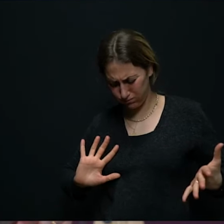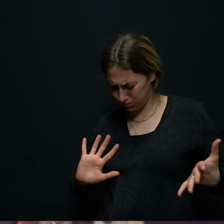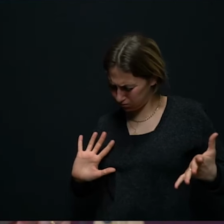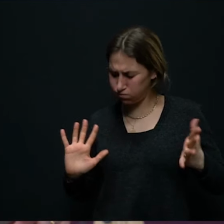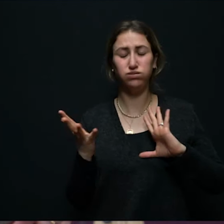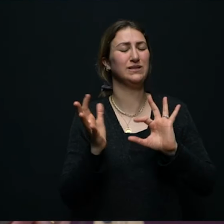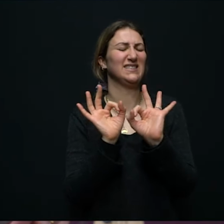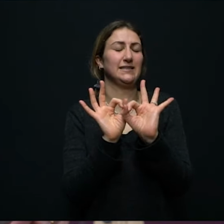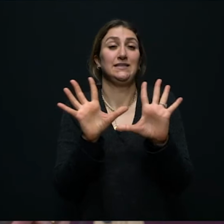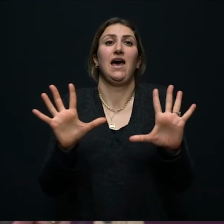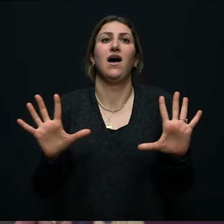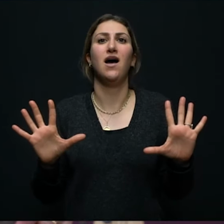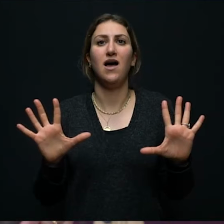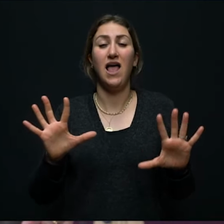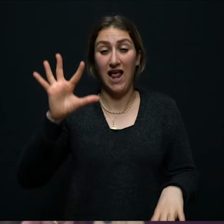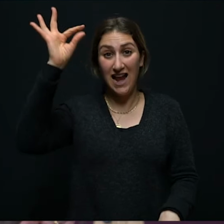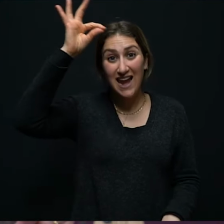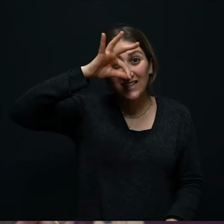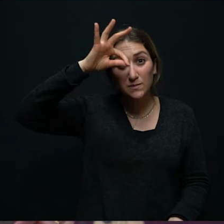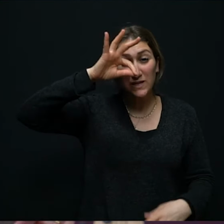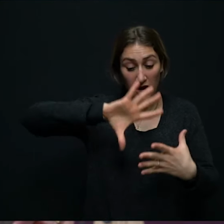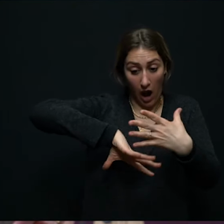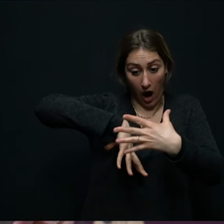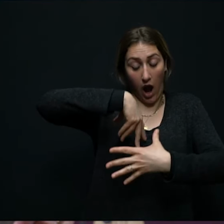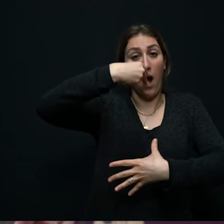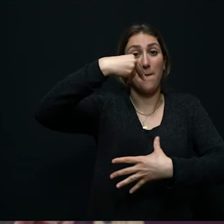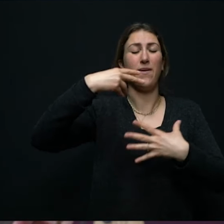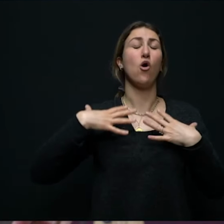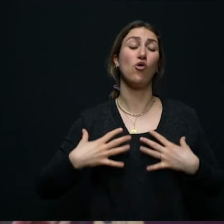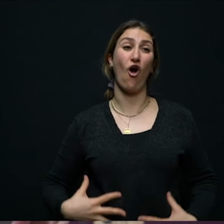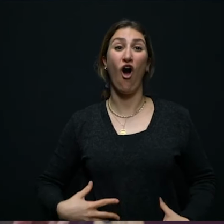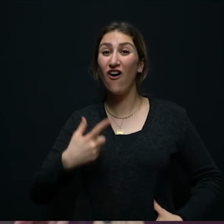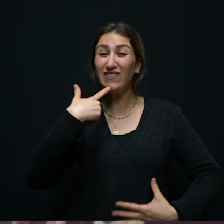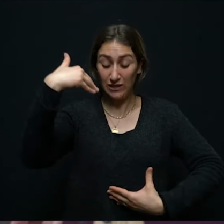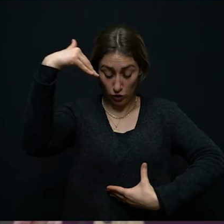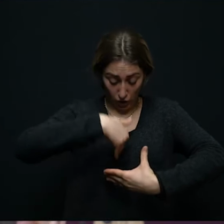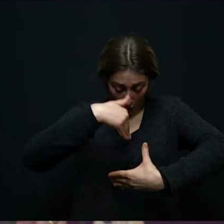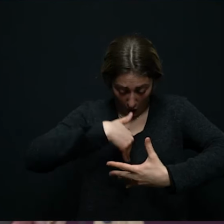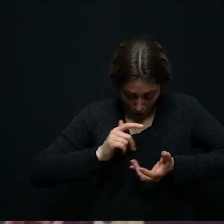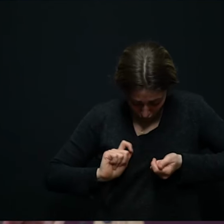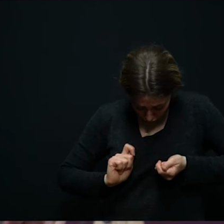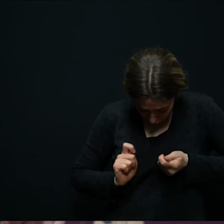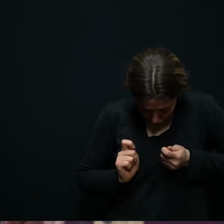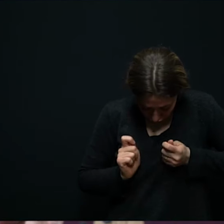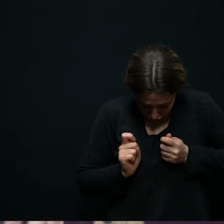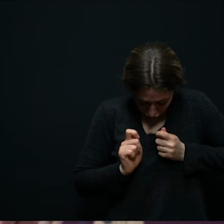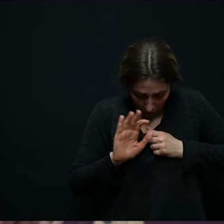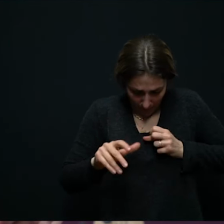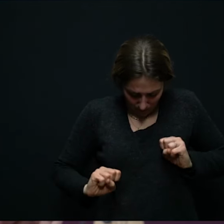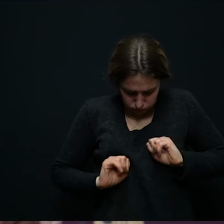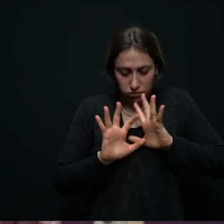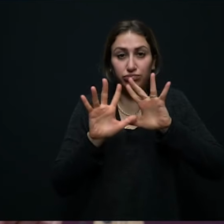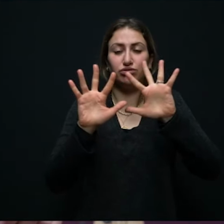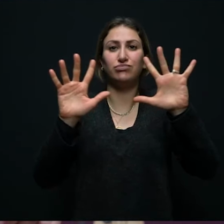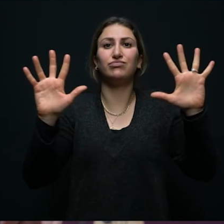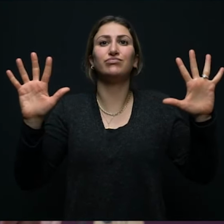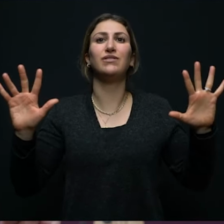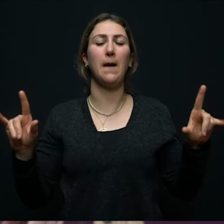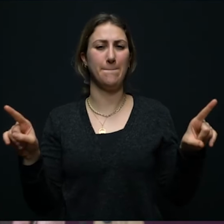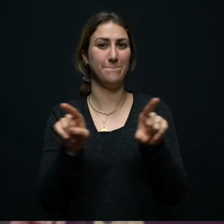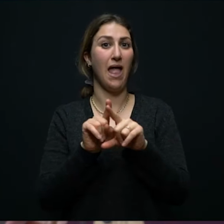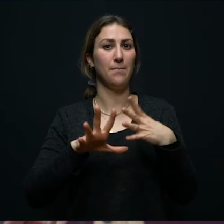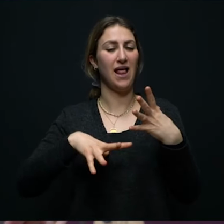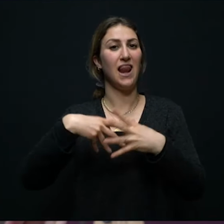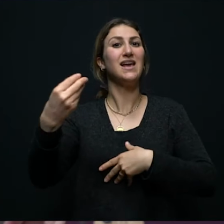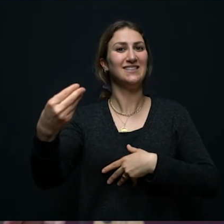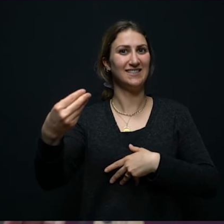l'intérieur pour se voir à l'extérieur arrêtons de travailler à l'extérieur pour paraître